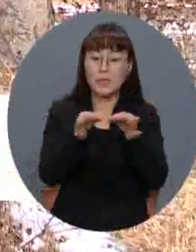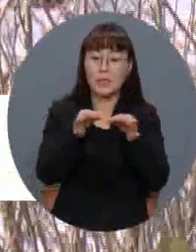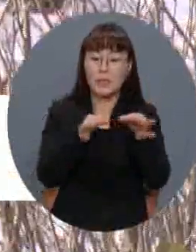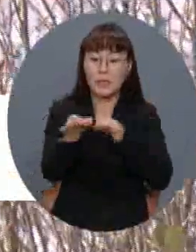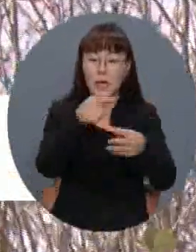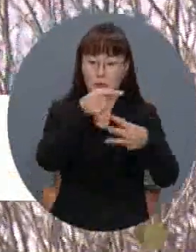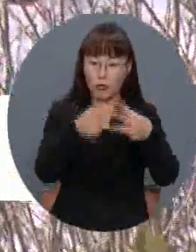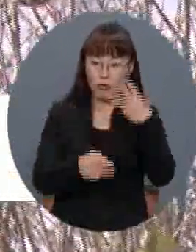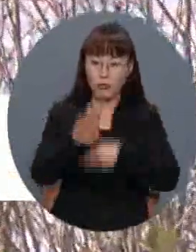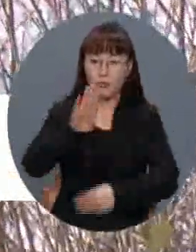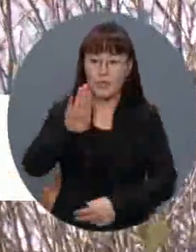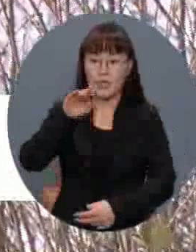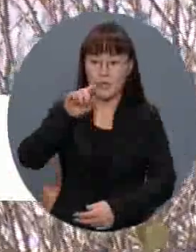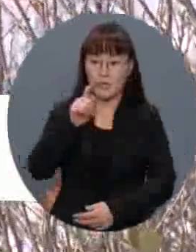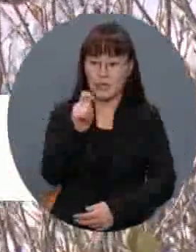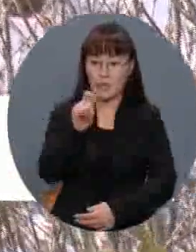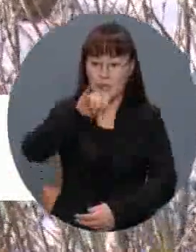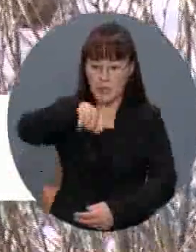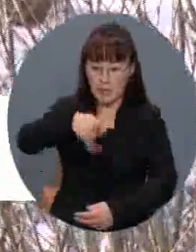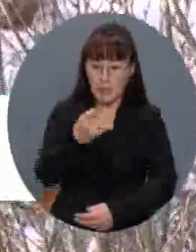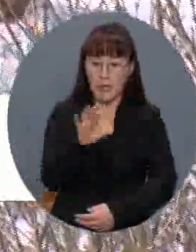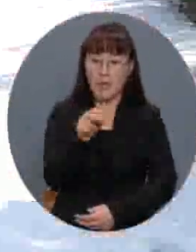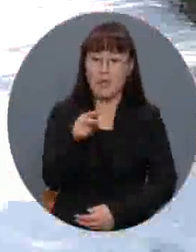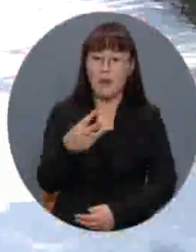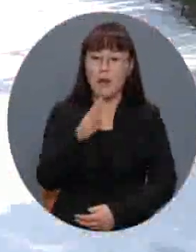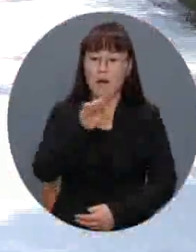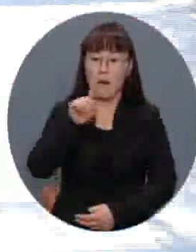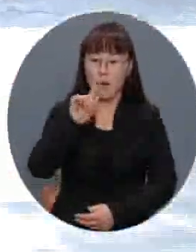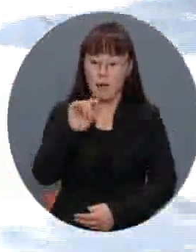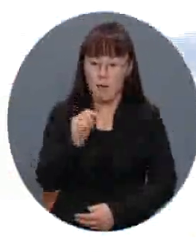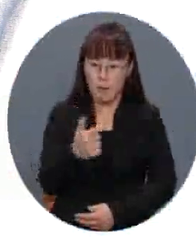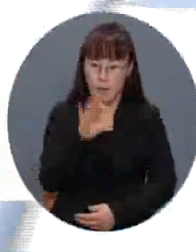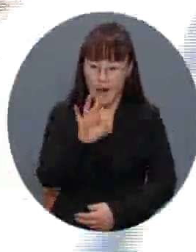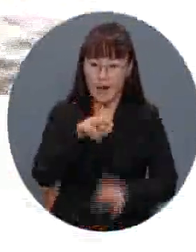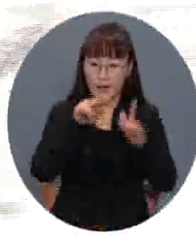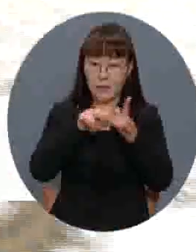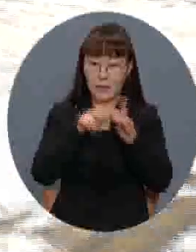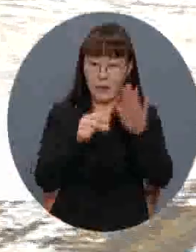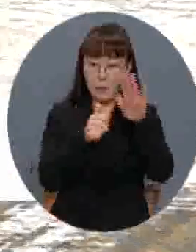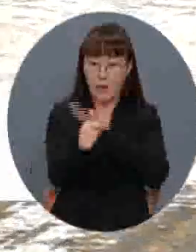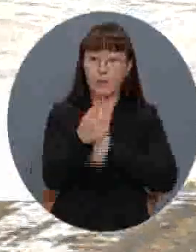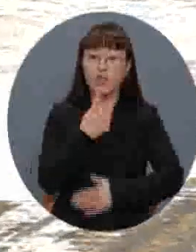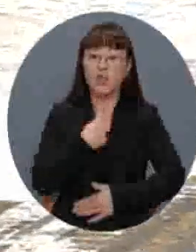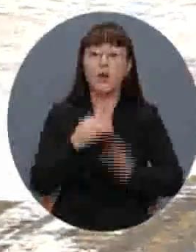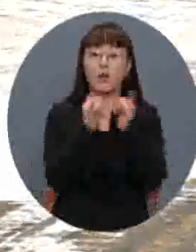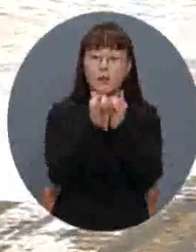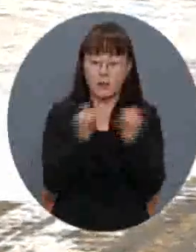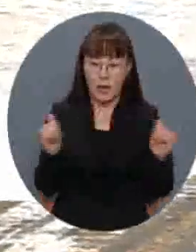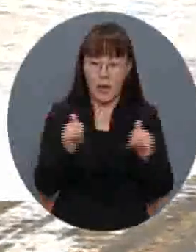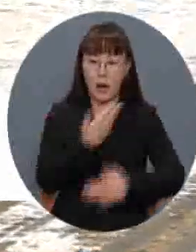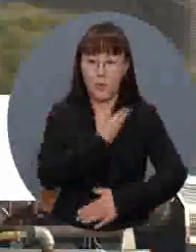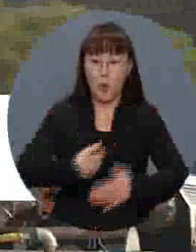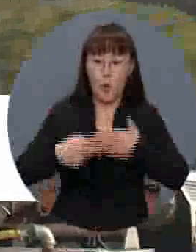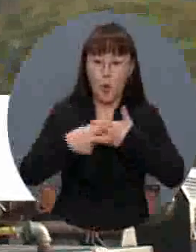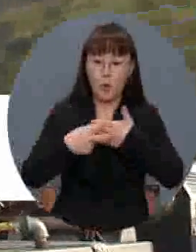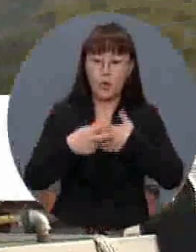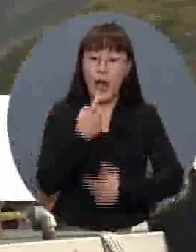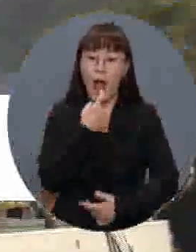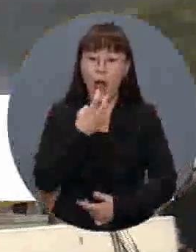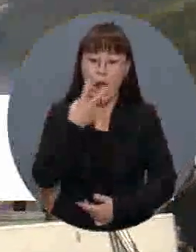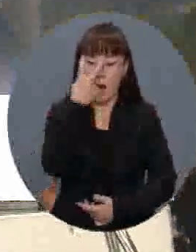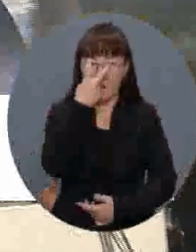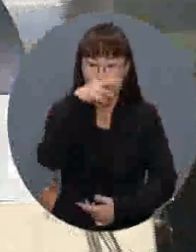BTJ 열방센터를 방문한 시민들에게 오는 14일까지 보건소 선별진료소를 방문해